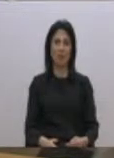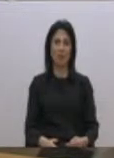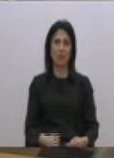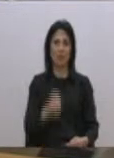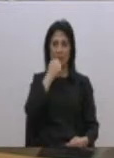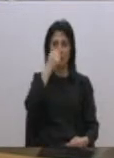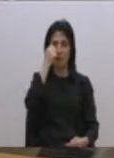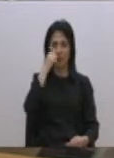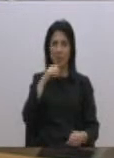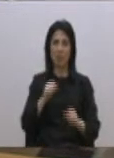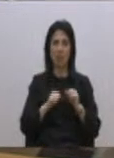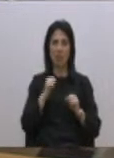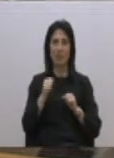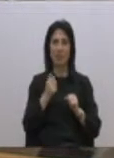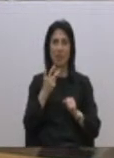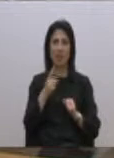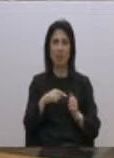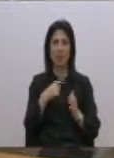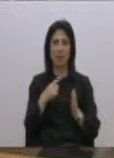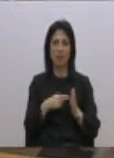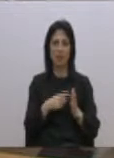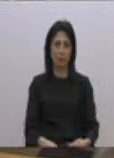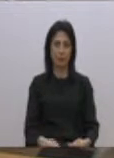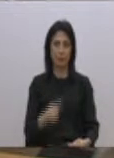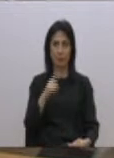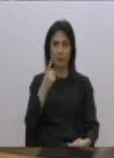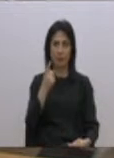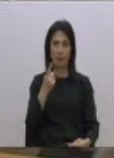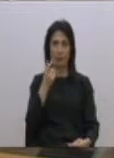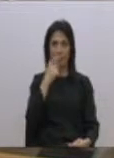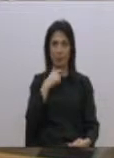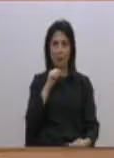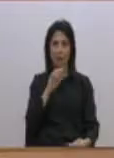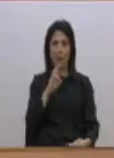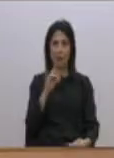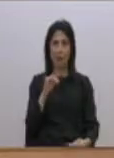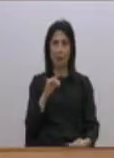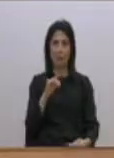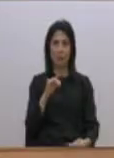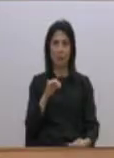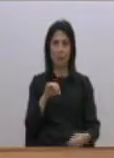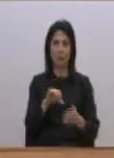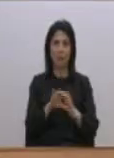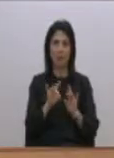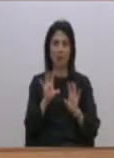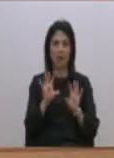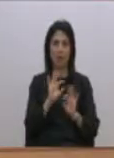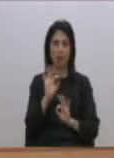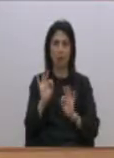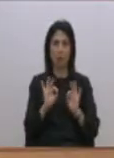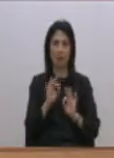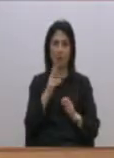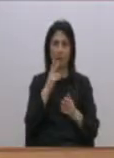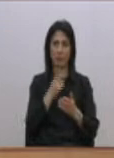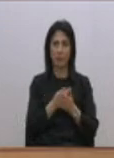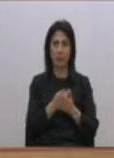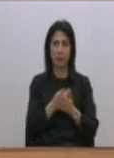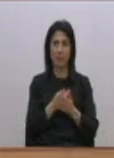მადლობა, შევეცდები რამდენიმე კითხვის დასმა მოასწრო. ბატონო ანდრი, წარმოდგენილი კანონპროექტის